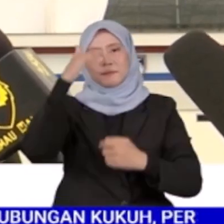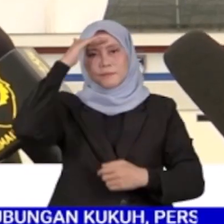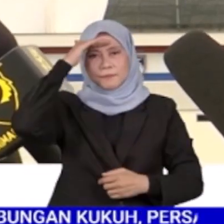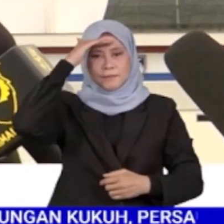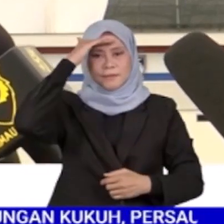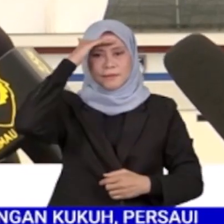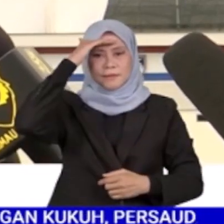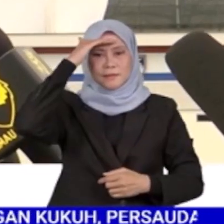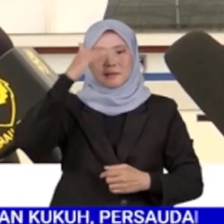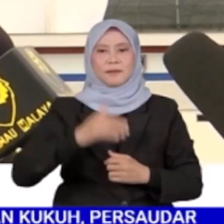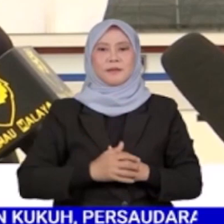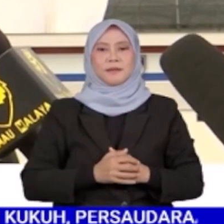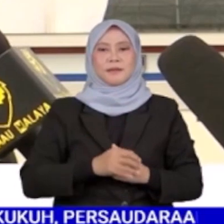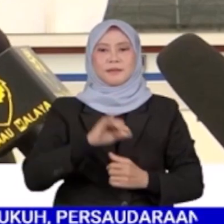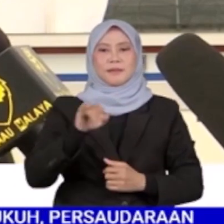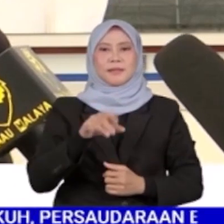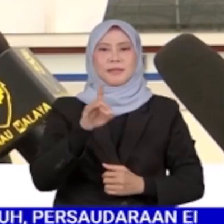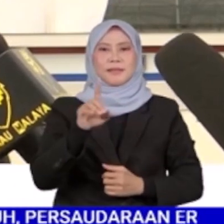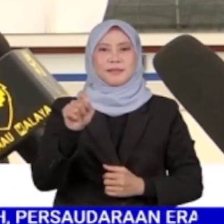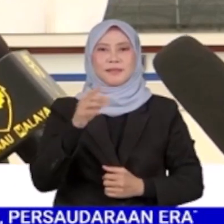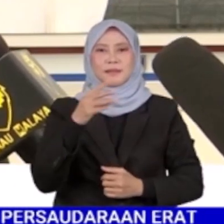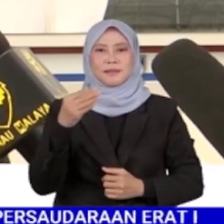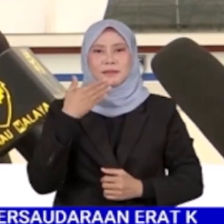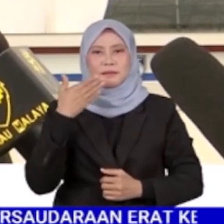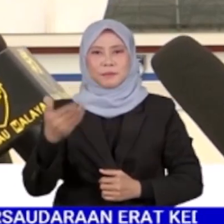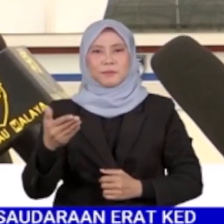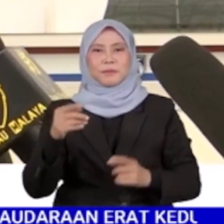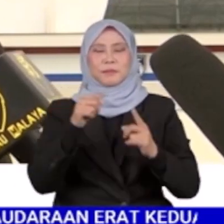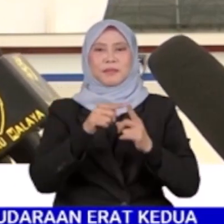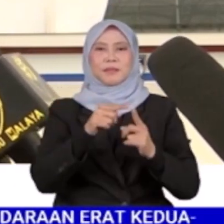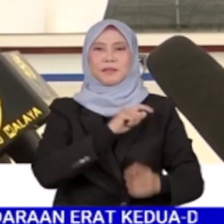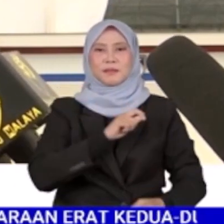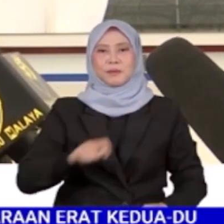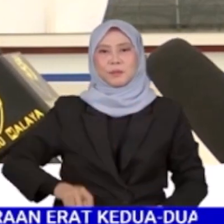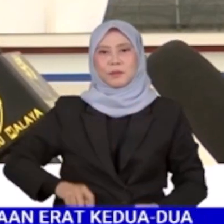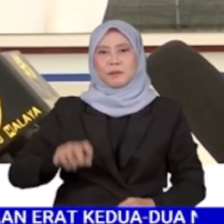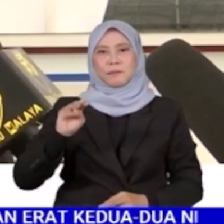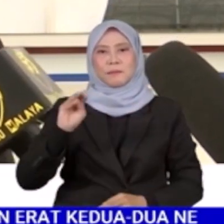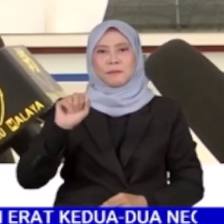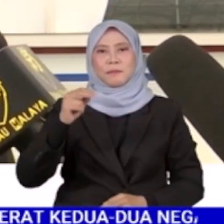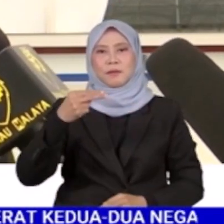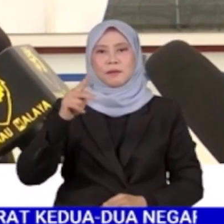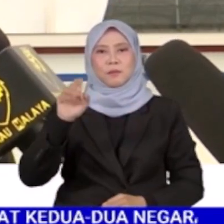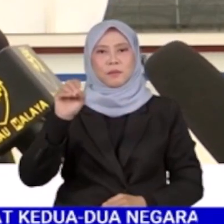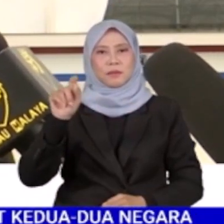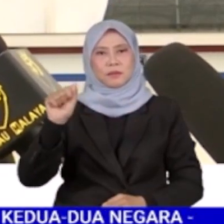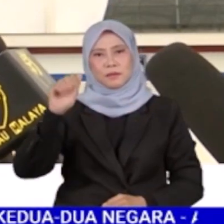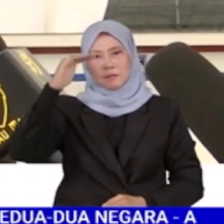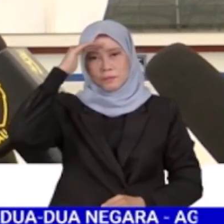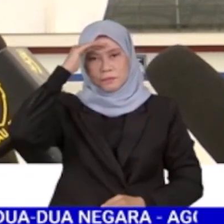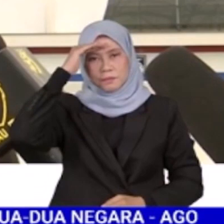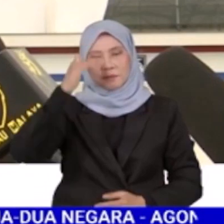Johor JDT dan terima kasih kepada Tengku Mahkota Johor dan